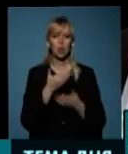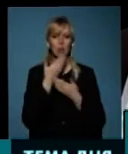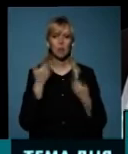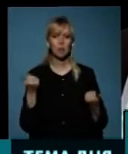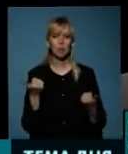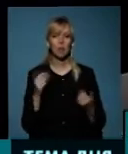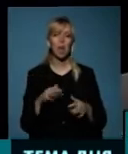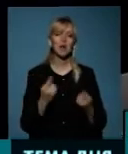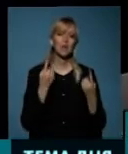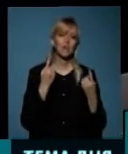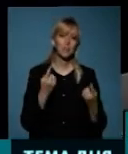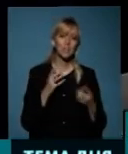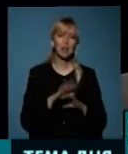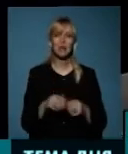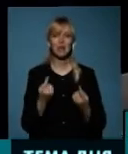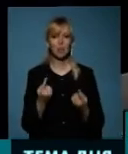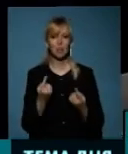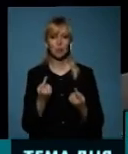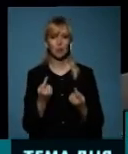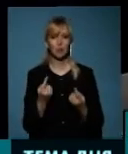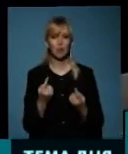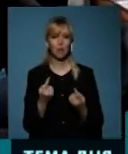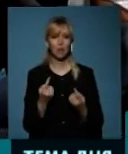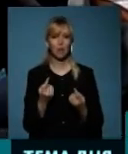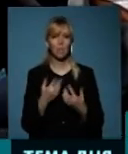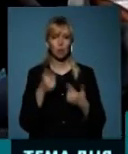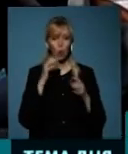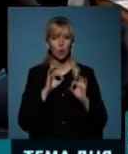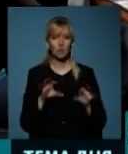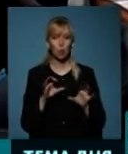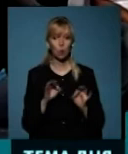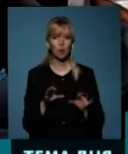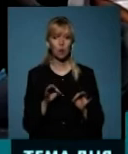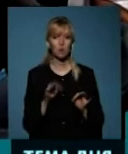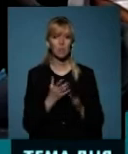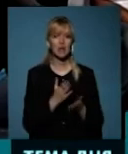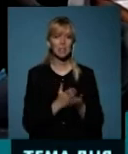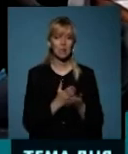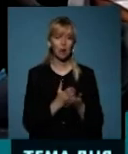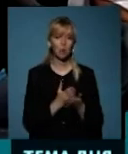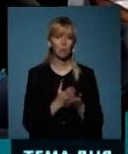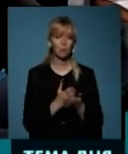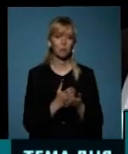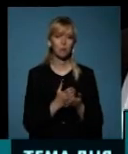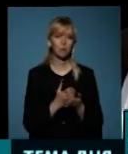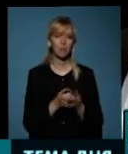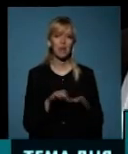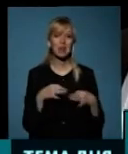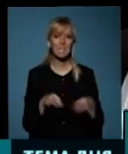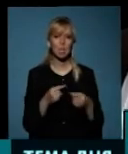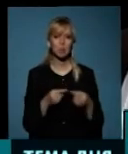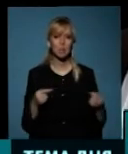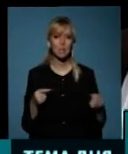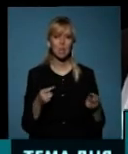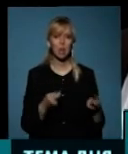які значні порушення, які незначні порушення? Я от назвав, що якщо візуальна інформація, так як, яка знаходиться в транспортному